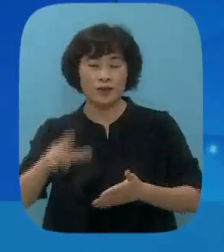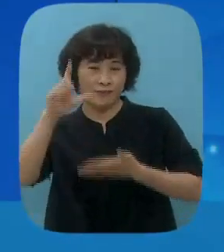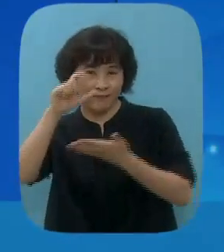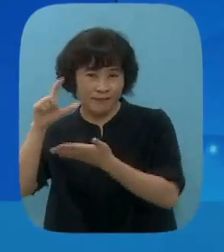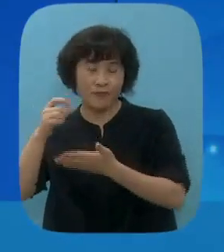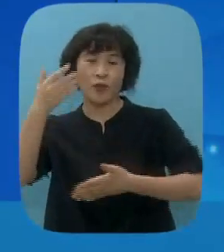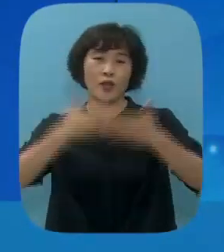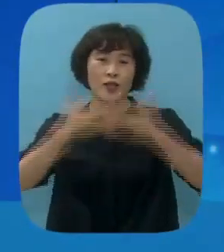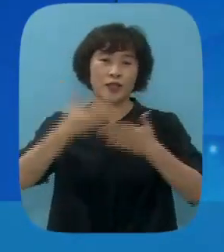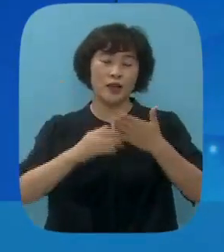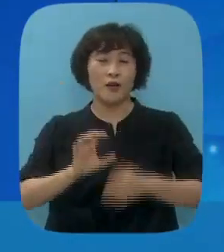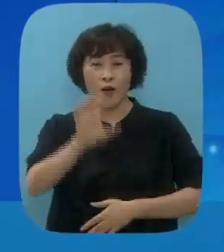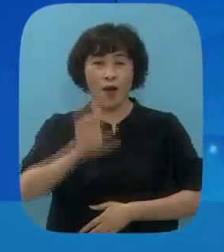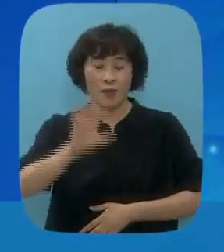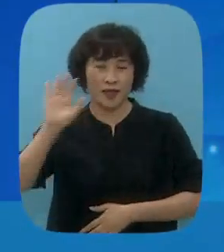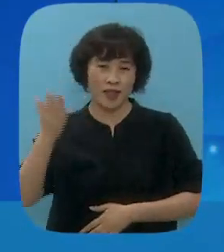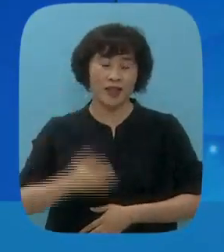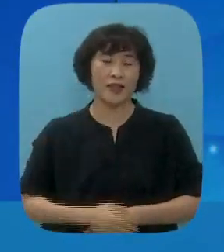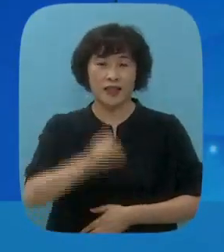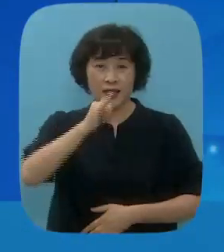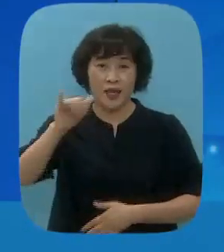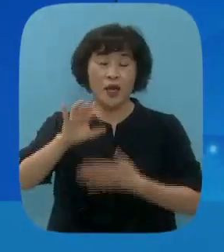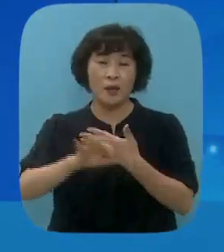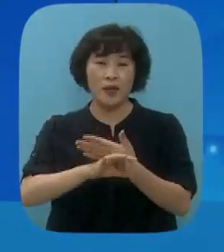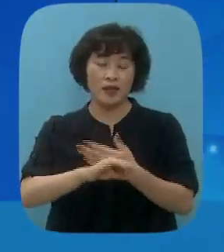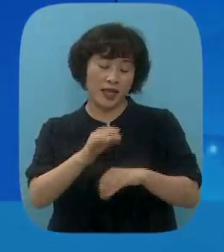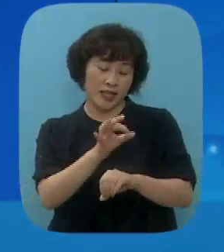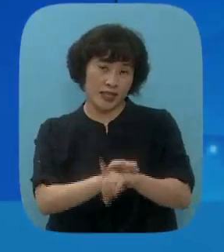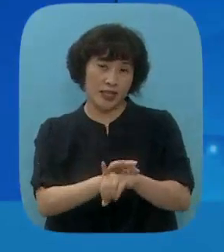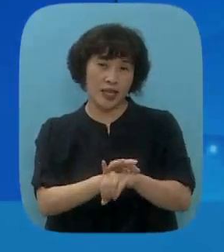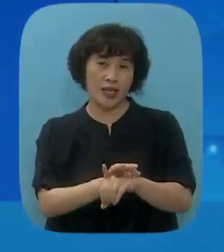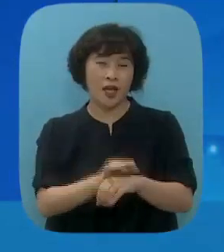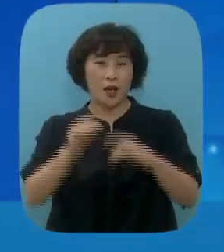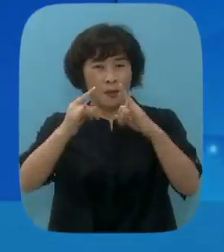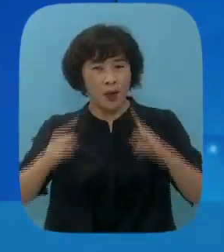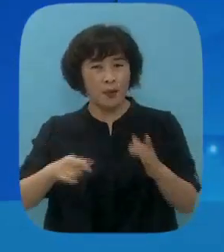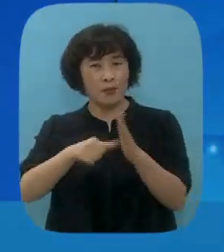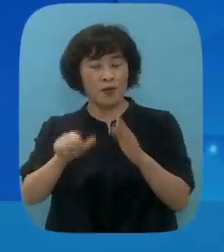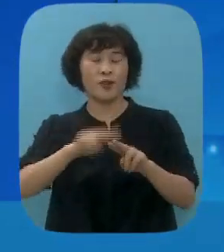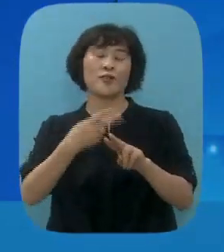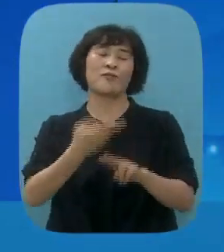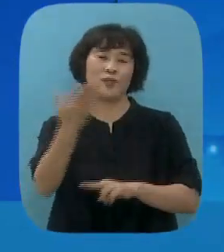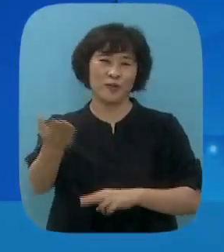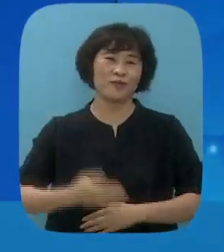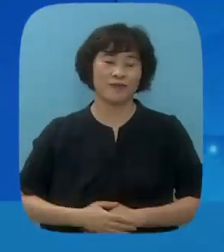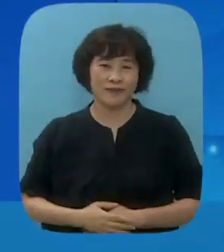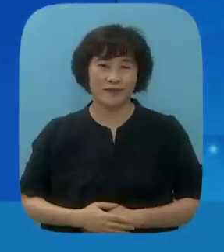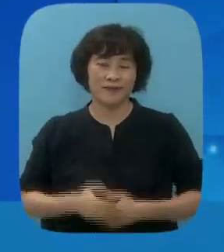전남관광명소에서 찍은 사진이나 영상을 응모하면 되고 입상자에게는 전자시계, 캠핑용품 등의 시상품을